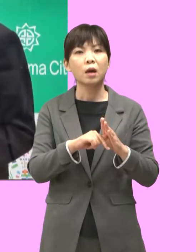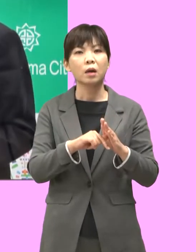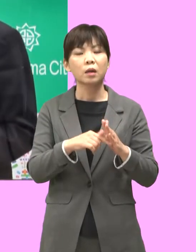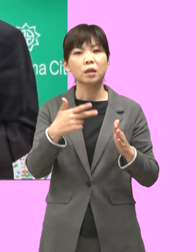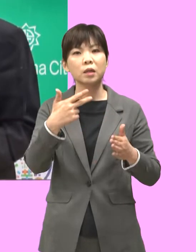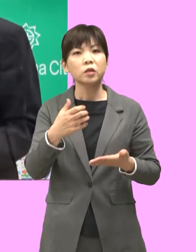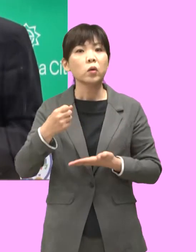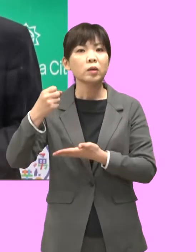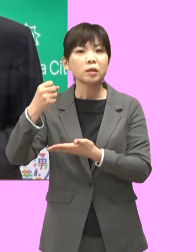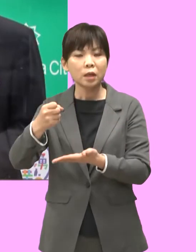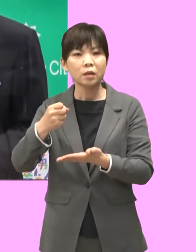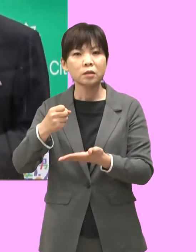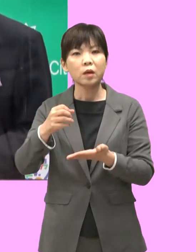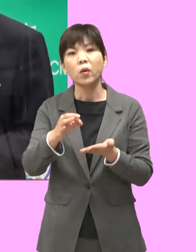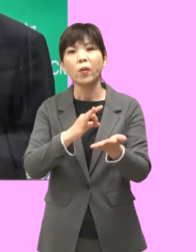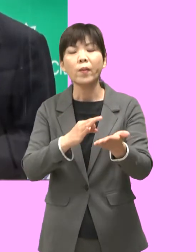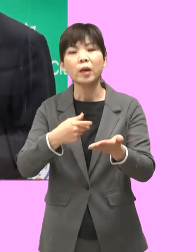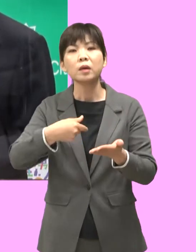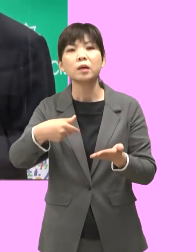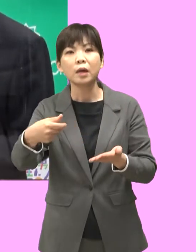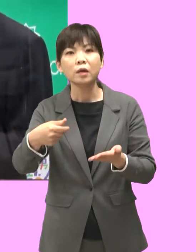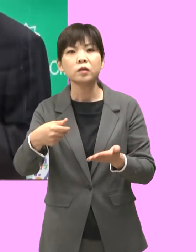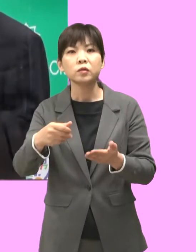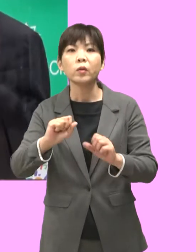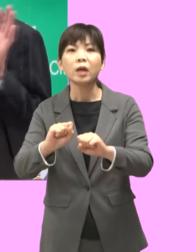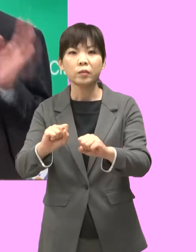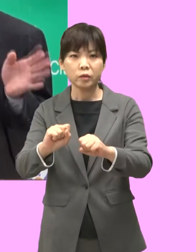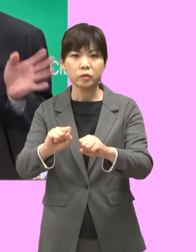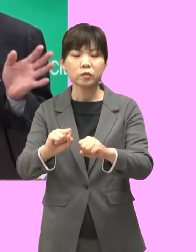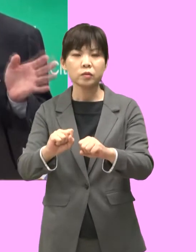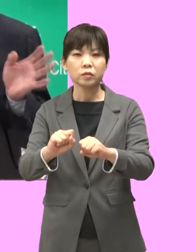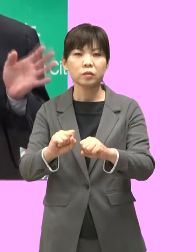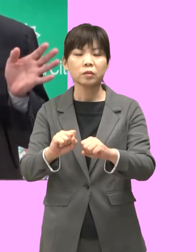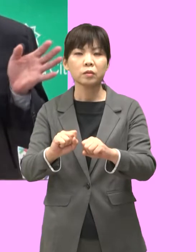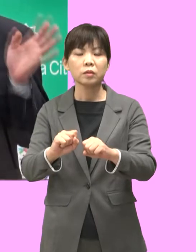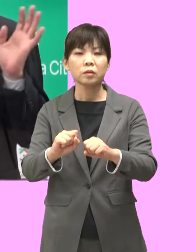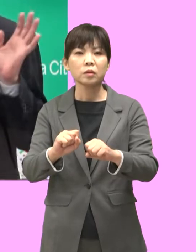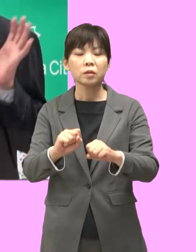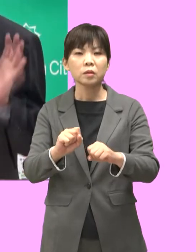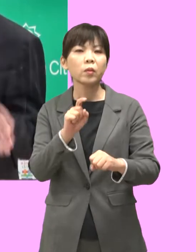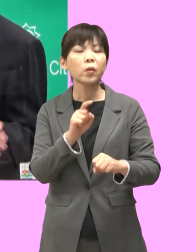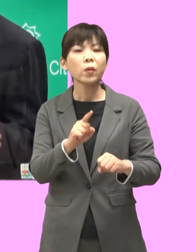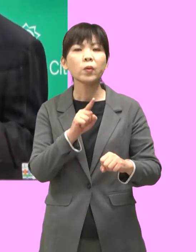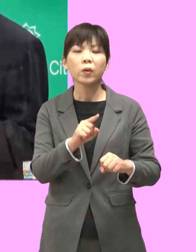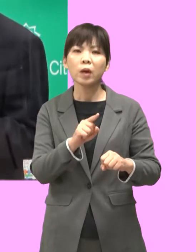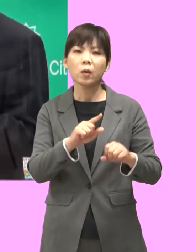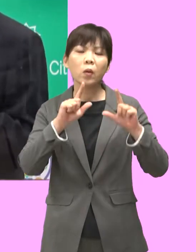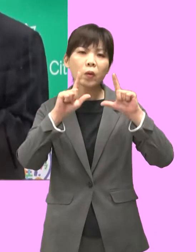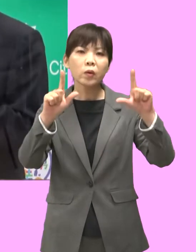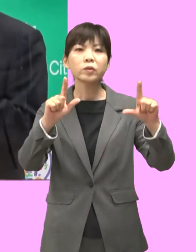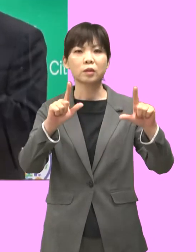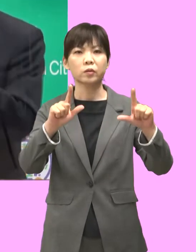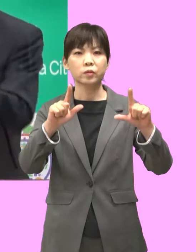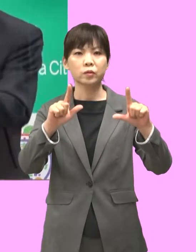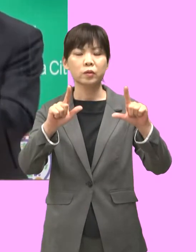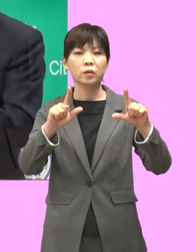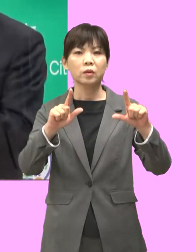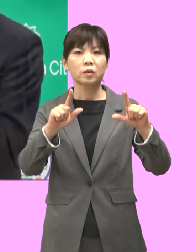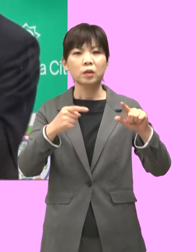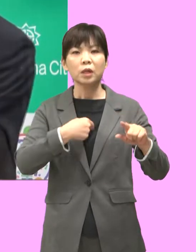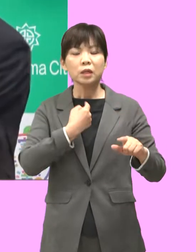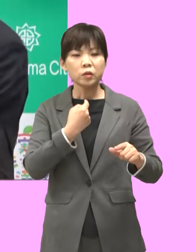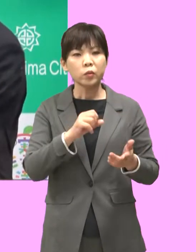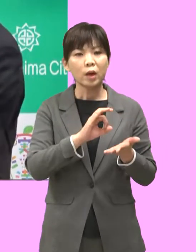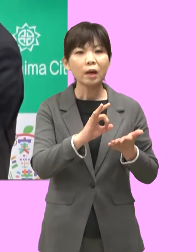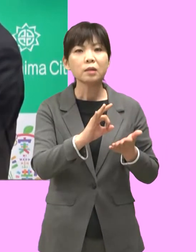を売却貸し付けなどを行ってまいりますが、この提案自体をオープンにしておりますので、例えば自分がこれを買い